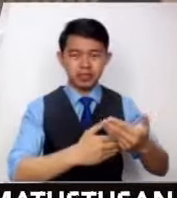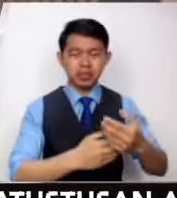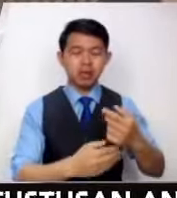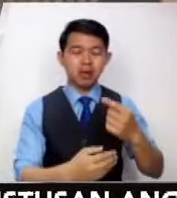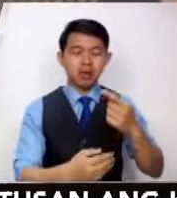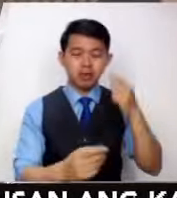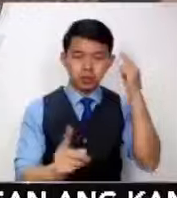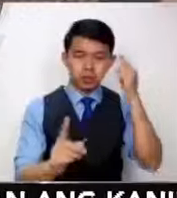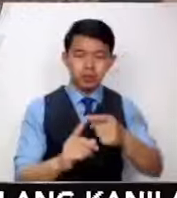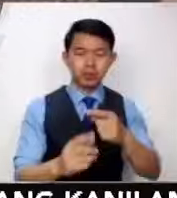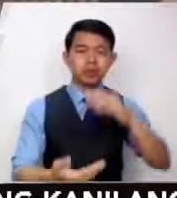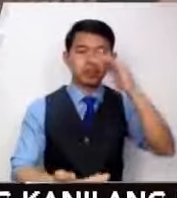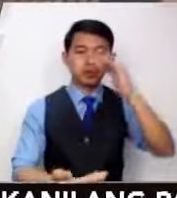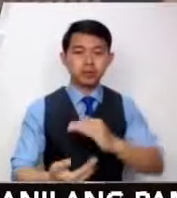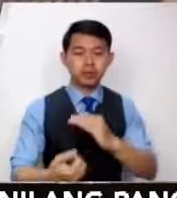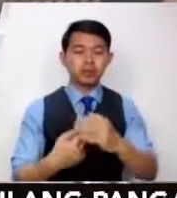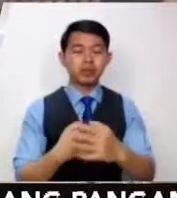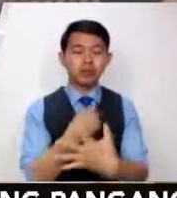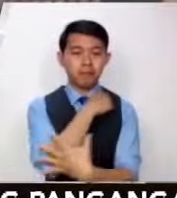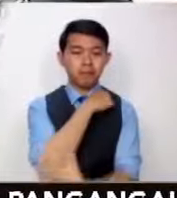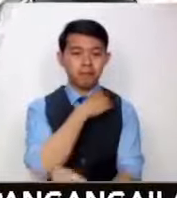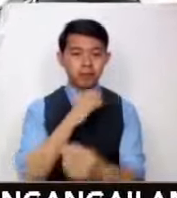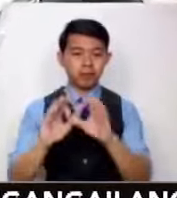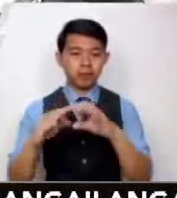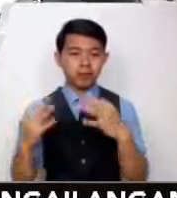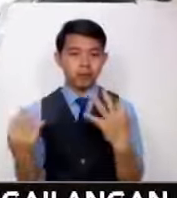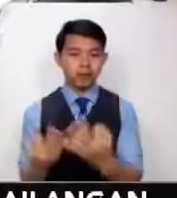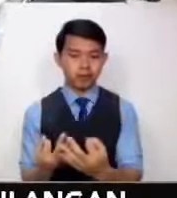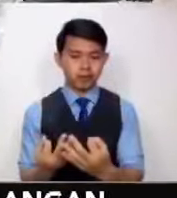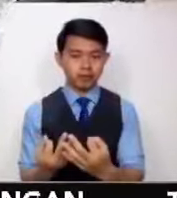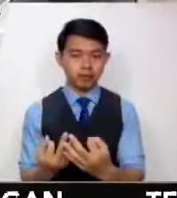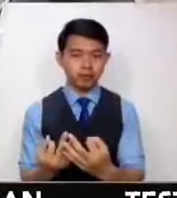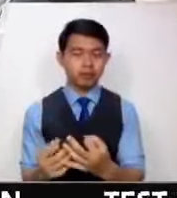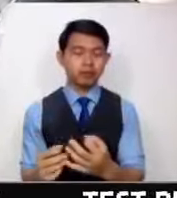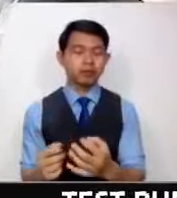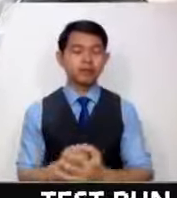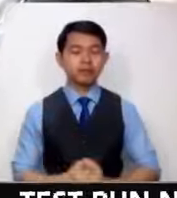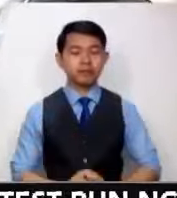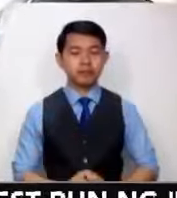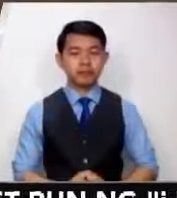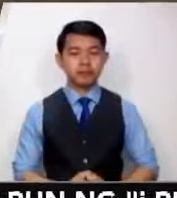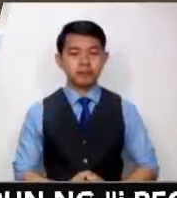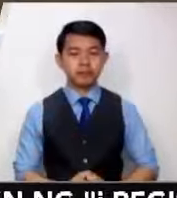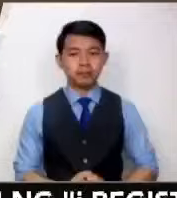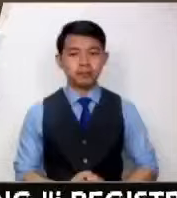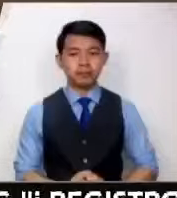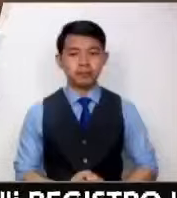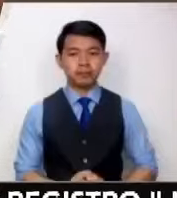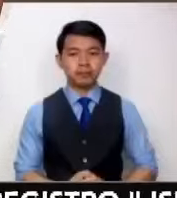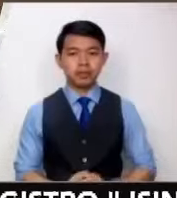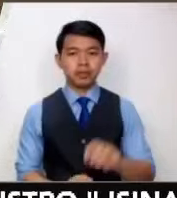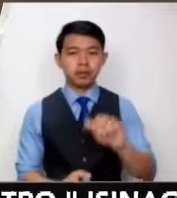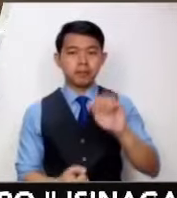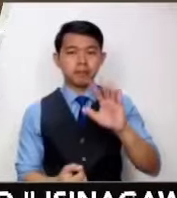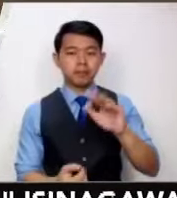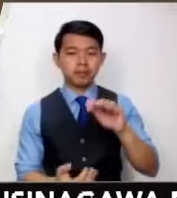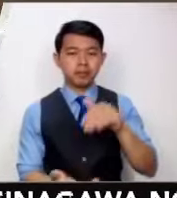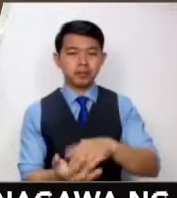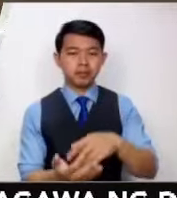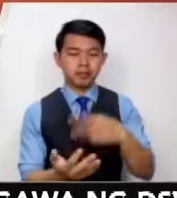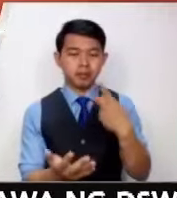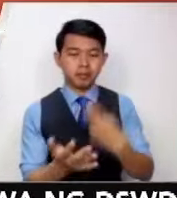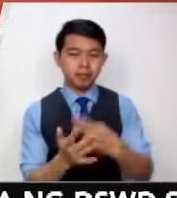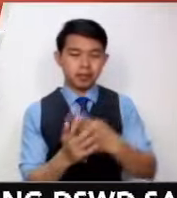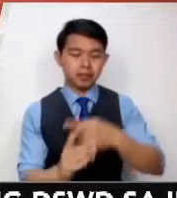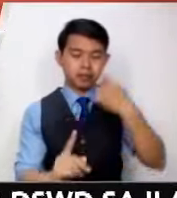individuals from that threshold. Higit 15,000 pesos ang kita ni Jason kada buwan bilang isang construction